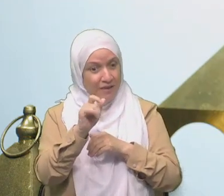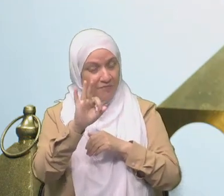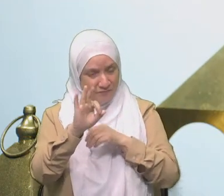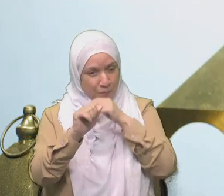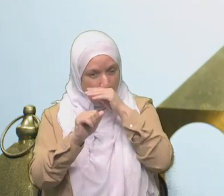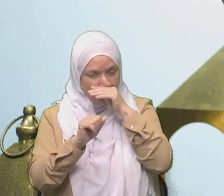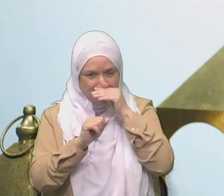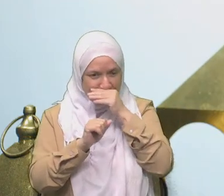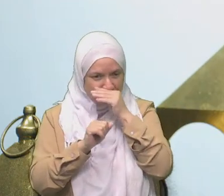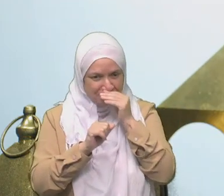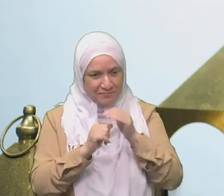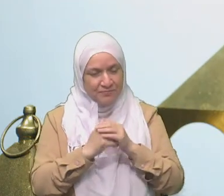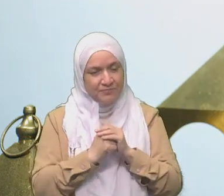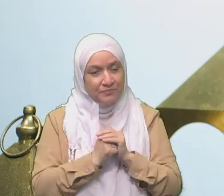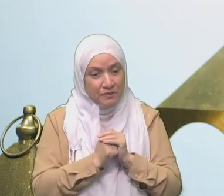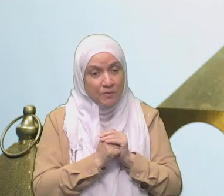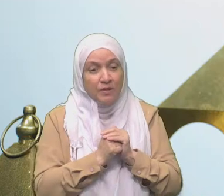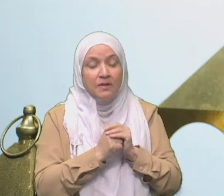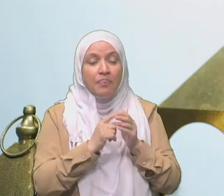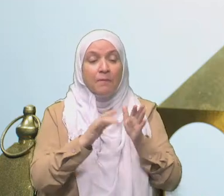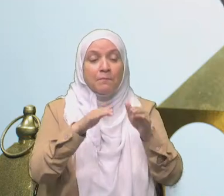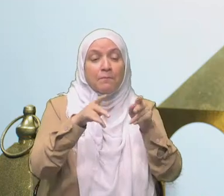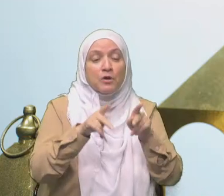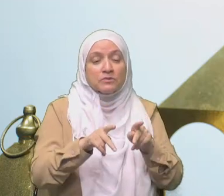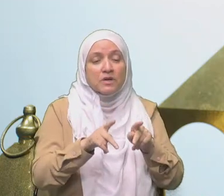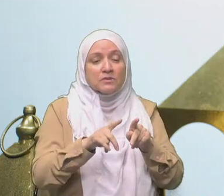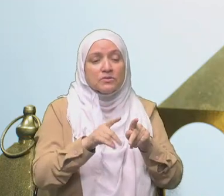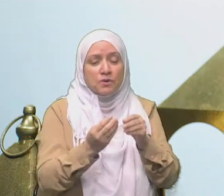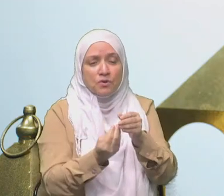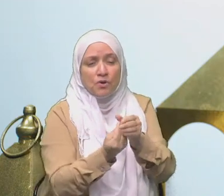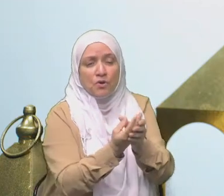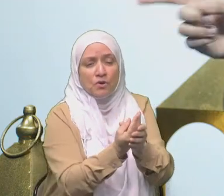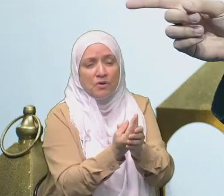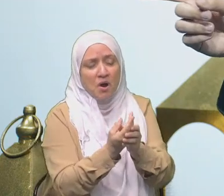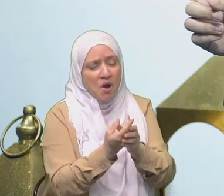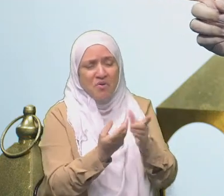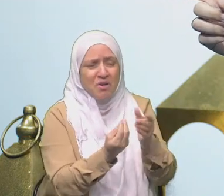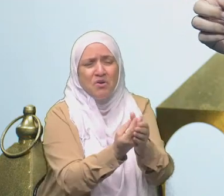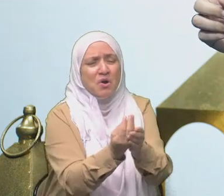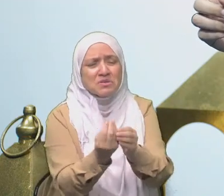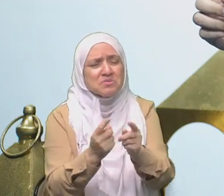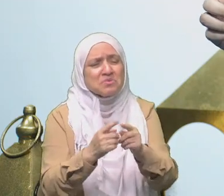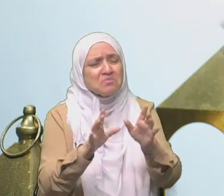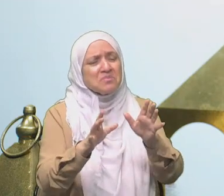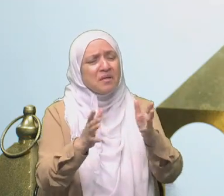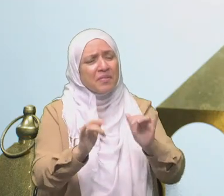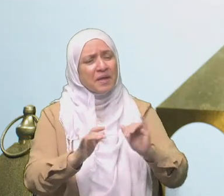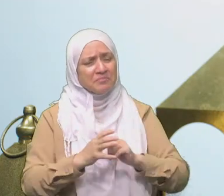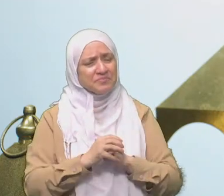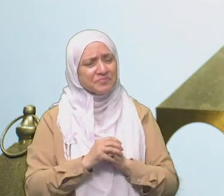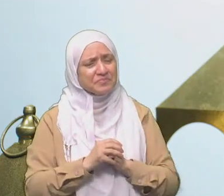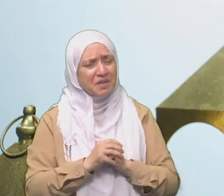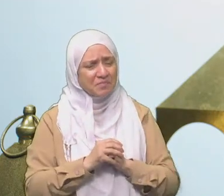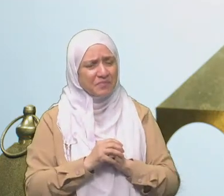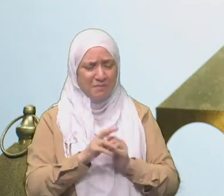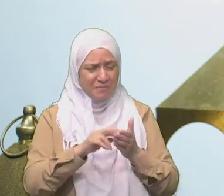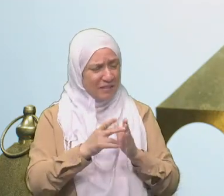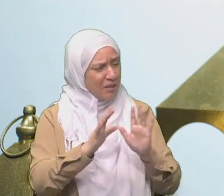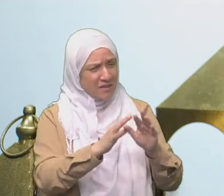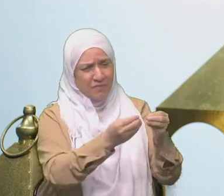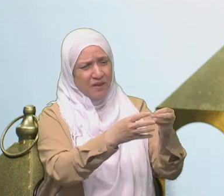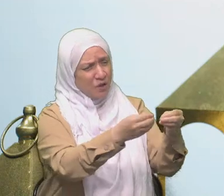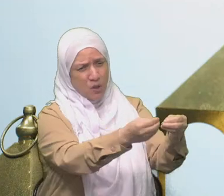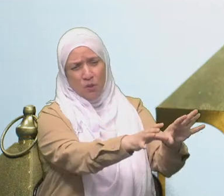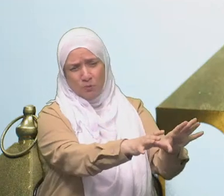فَيَقُولُ رَبِّي أَكْرَمًا. Like when someone's getting it all the way that they want it, despite their sin, even the most wicked people in the world